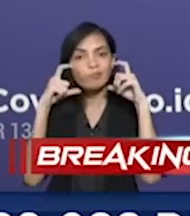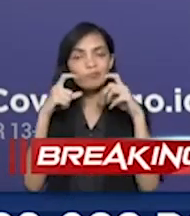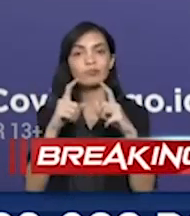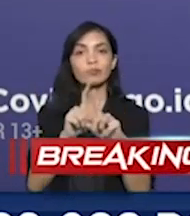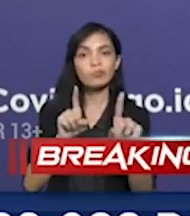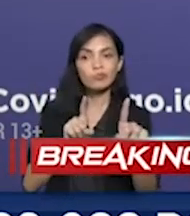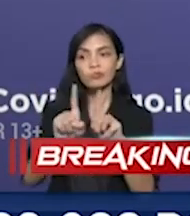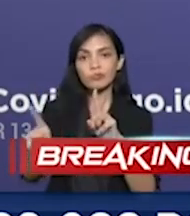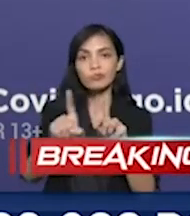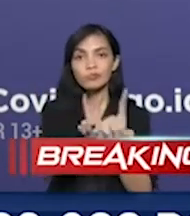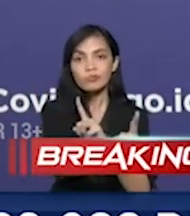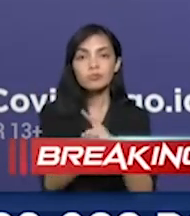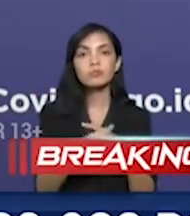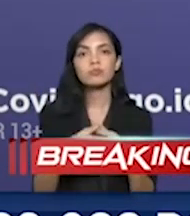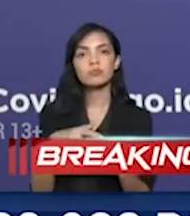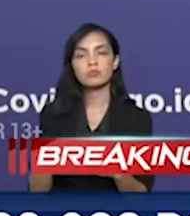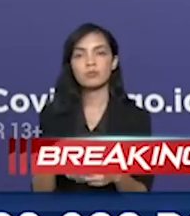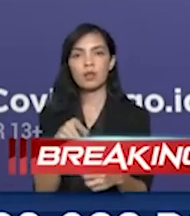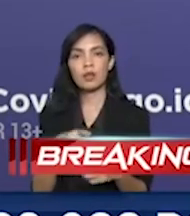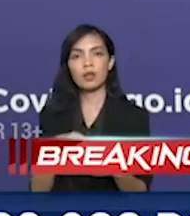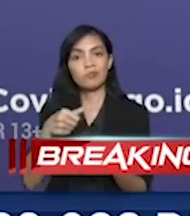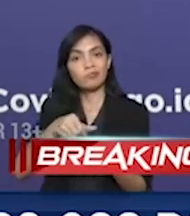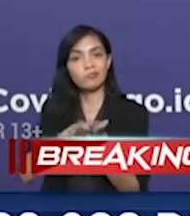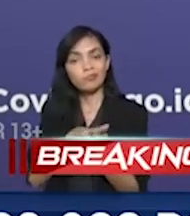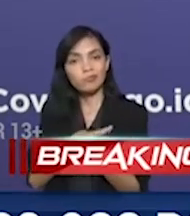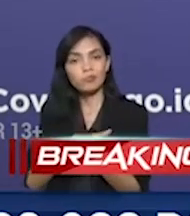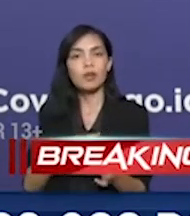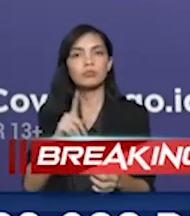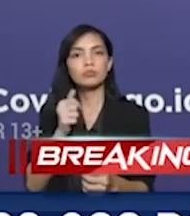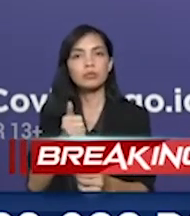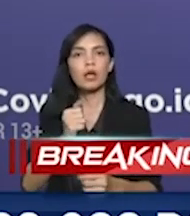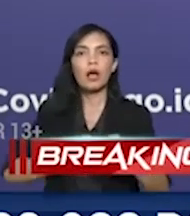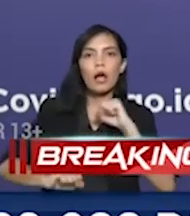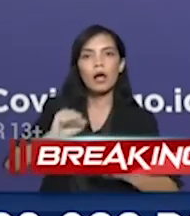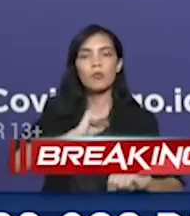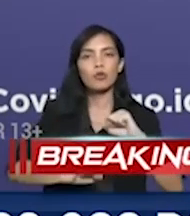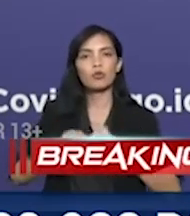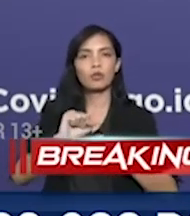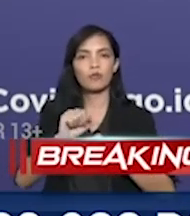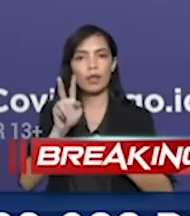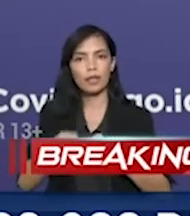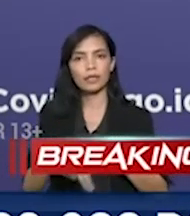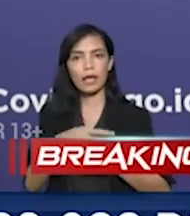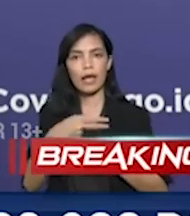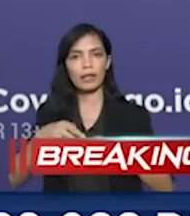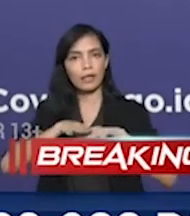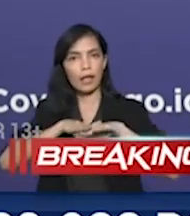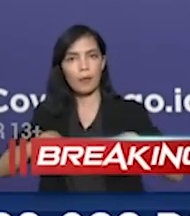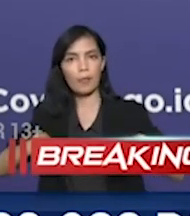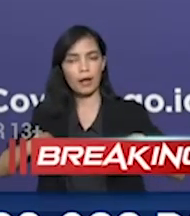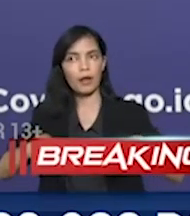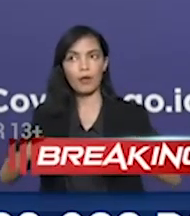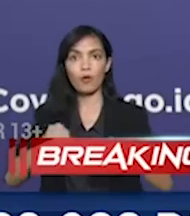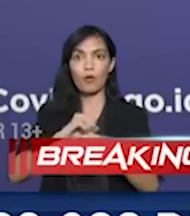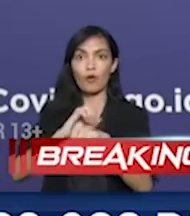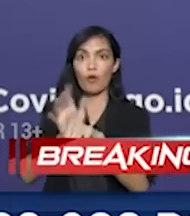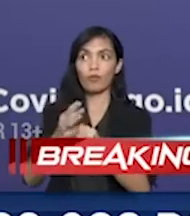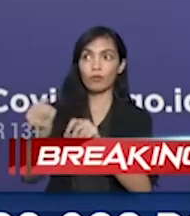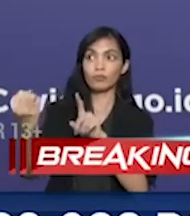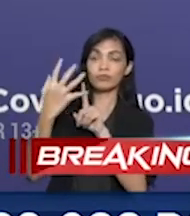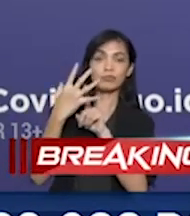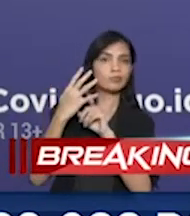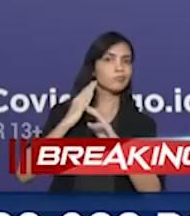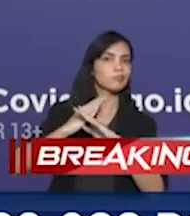melaksanakan aktivitas produktif kita Oleh karena itu aman dari konflik 19